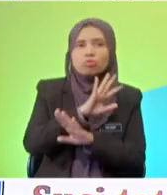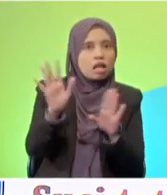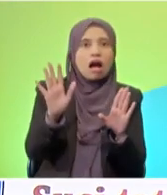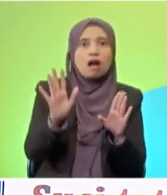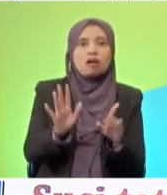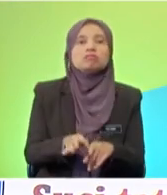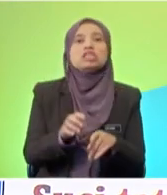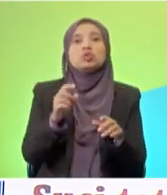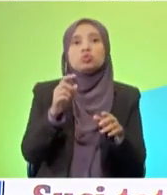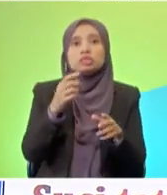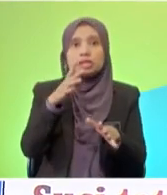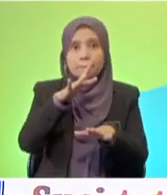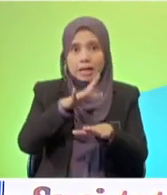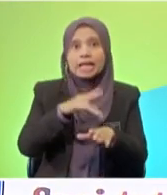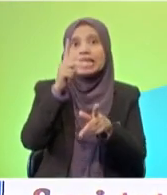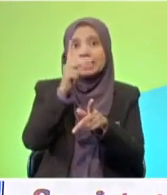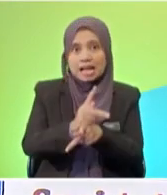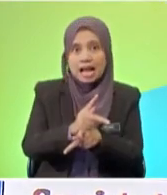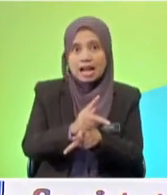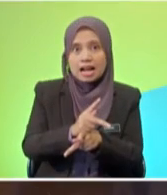itu dipanggil kekal